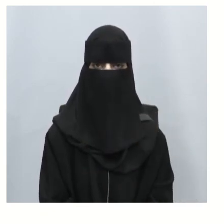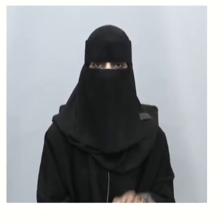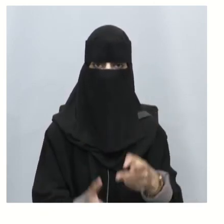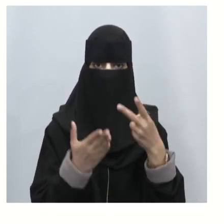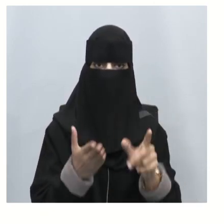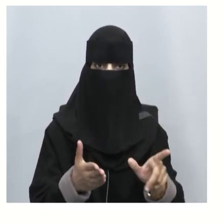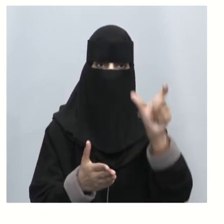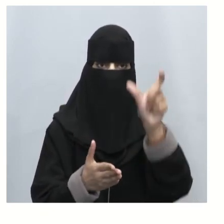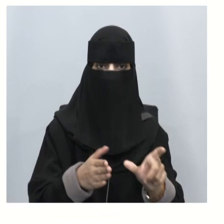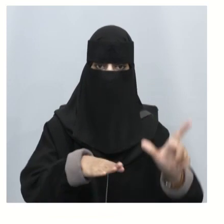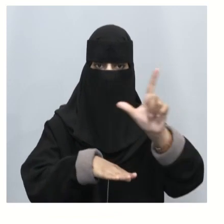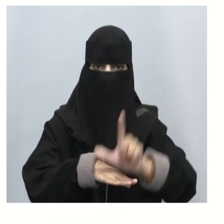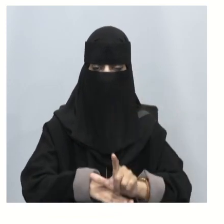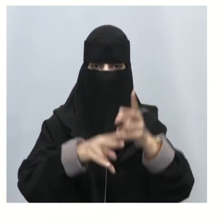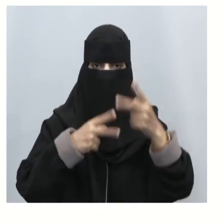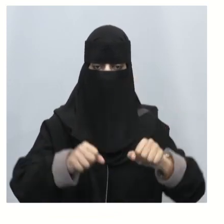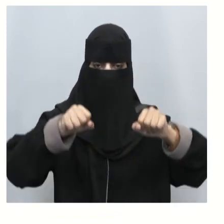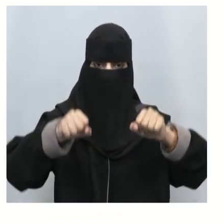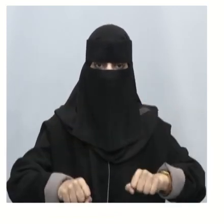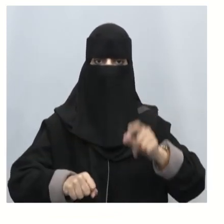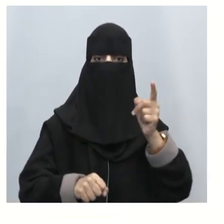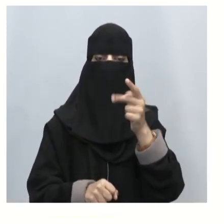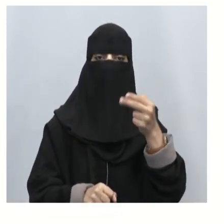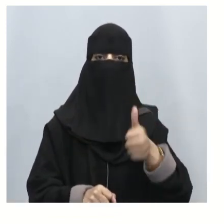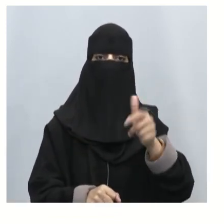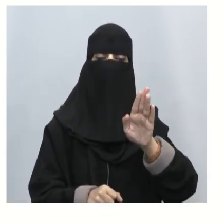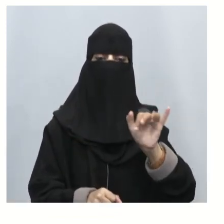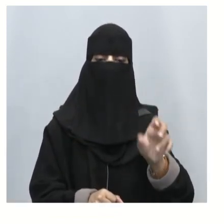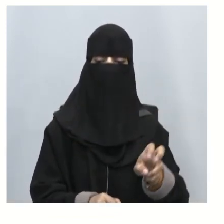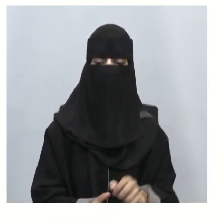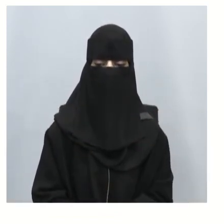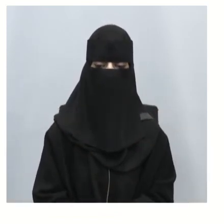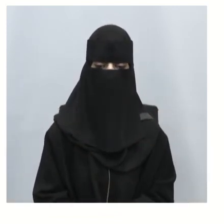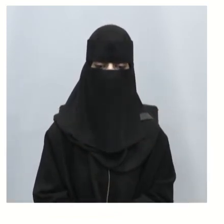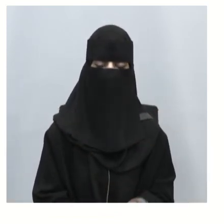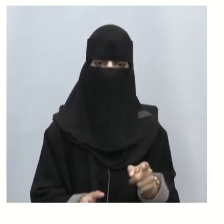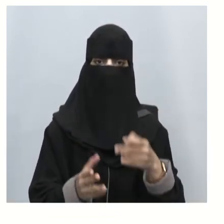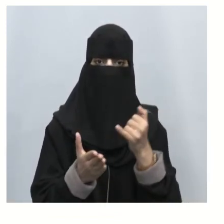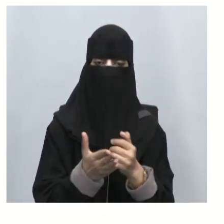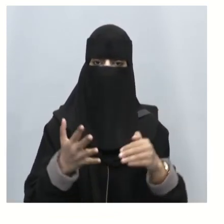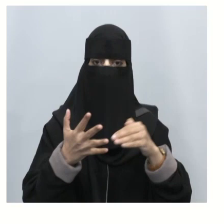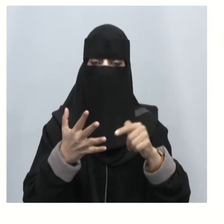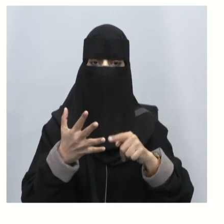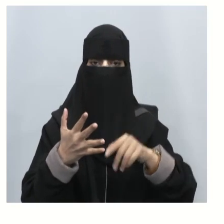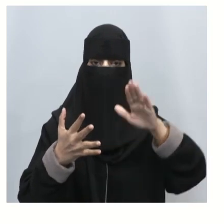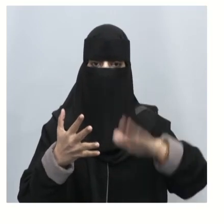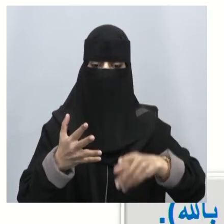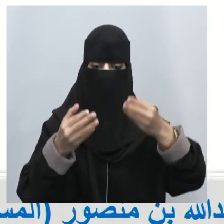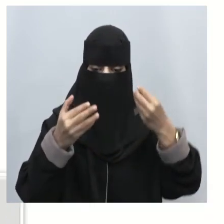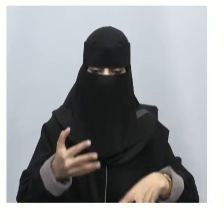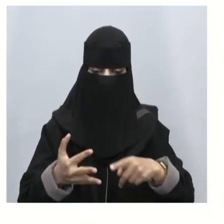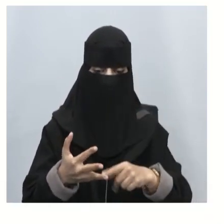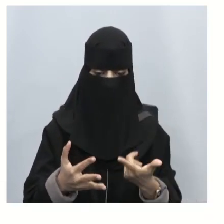العباسيه ومن هو اخر خلفاء الدوله العباسيه الذي على يديه سقط الحكم العباسي